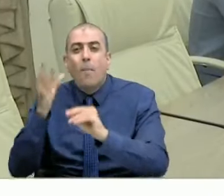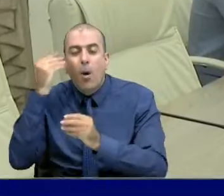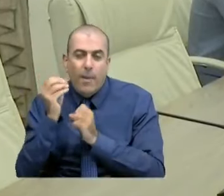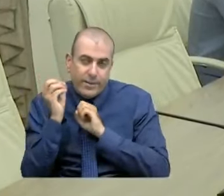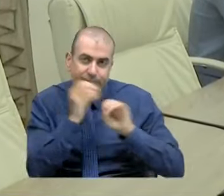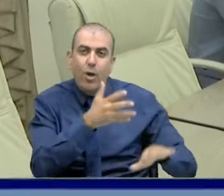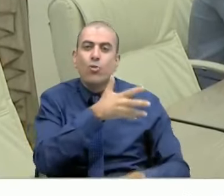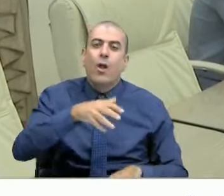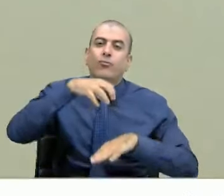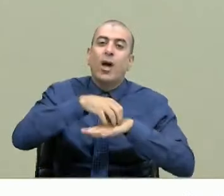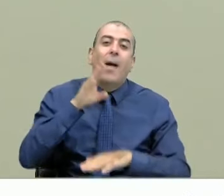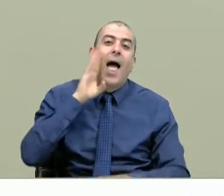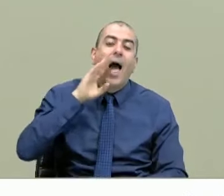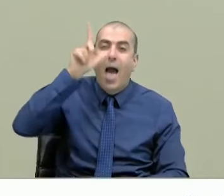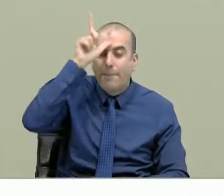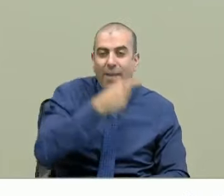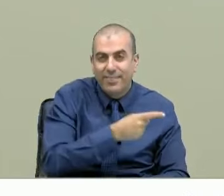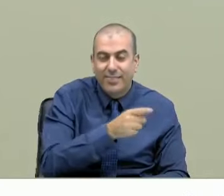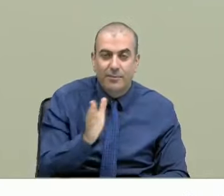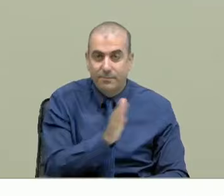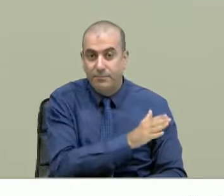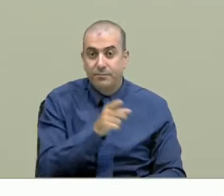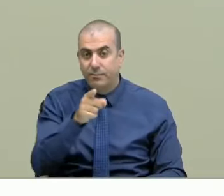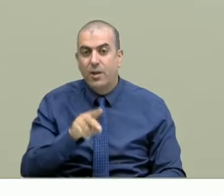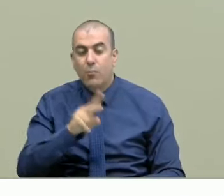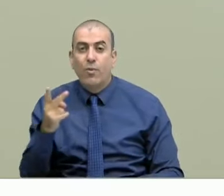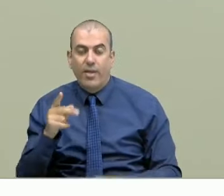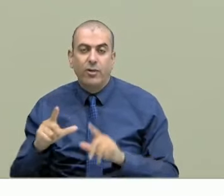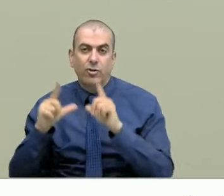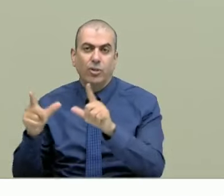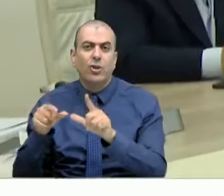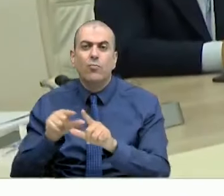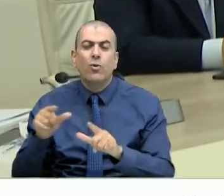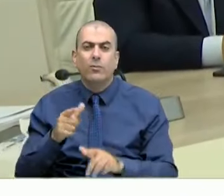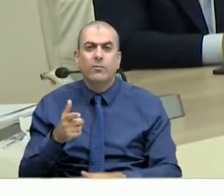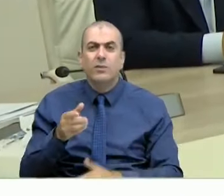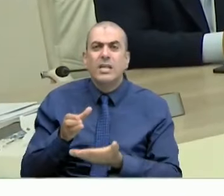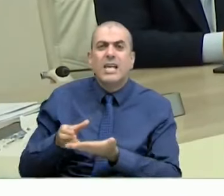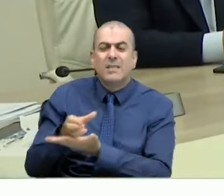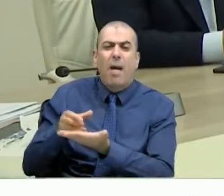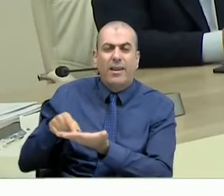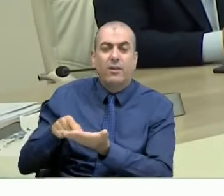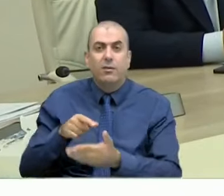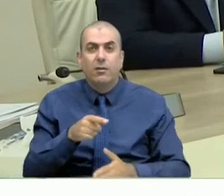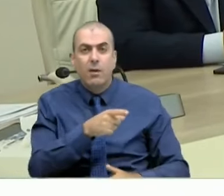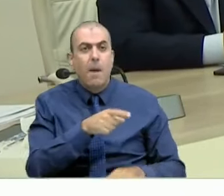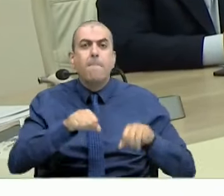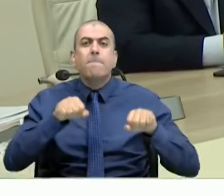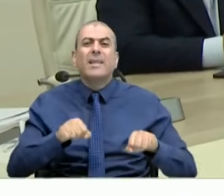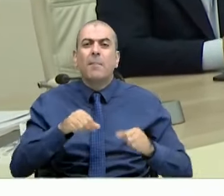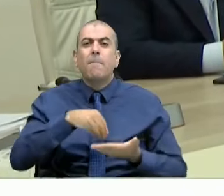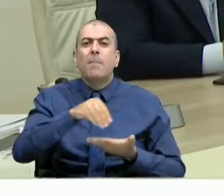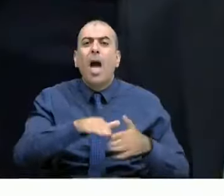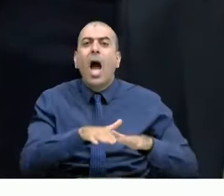والاستثمار النيابيه ناقشت برئاسه النائب عمر النبر موضوع تنظيم عمل المكاتب العقاريه واسس تحديد سعر الاساس بحضور اصحاب